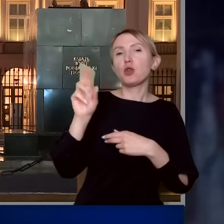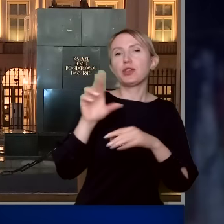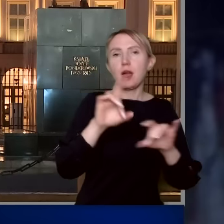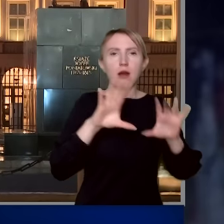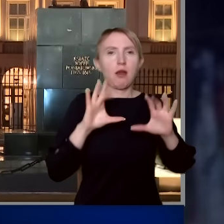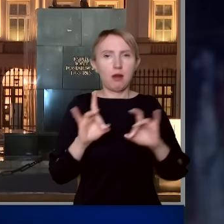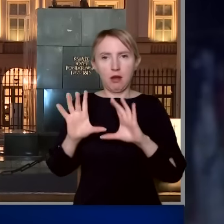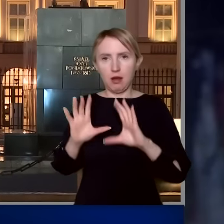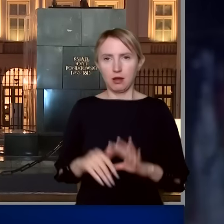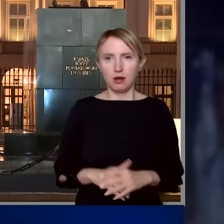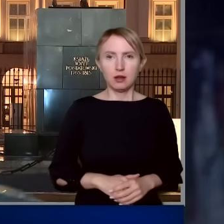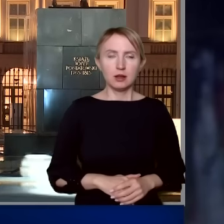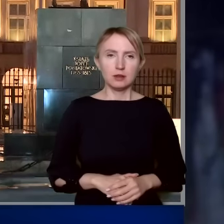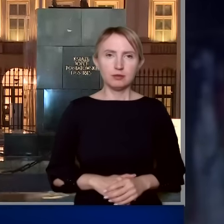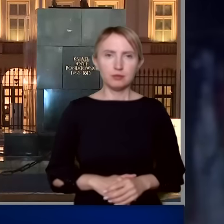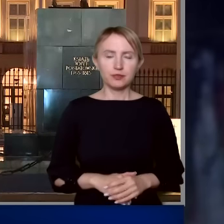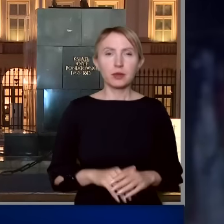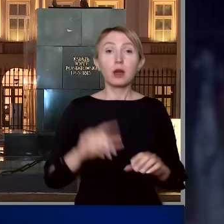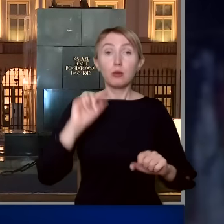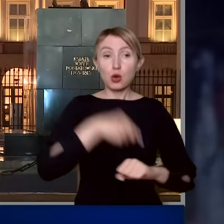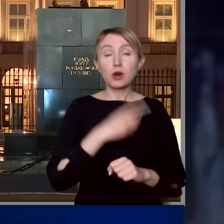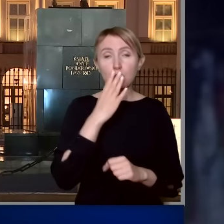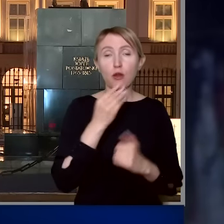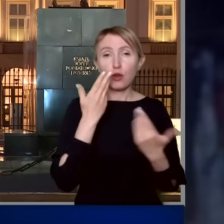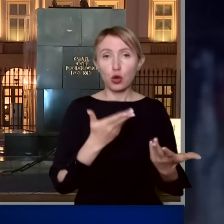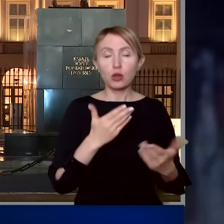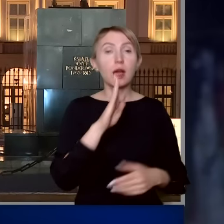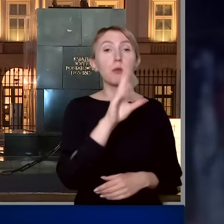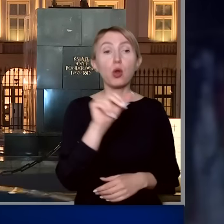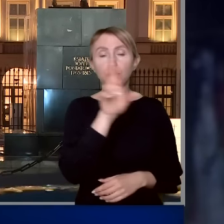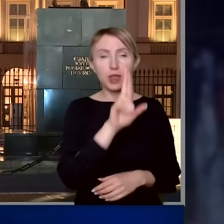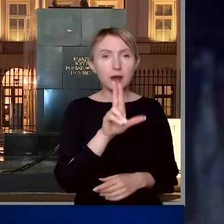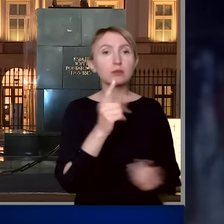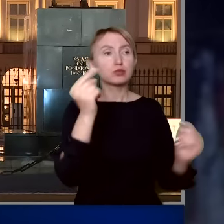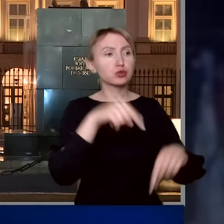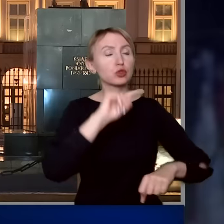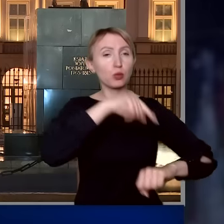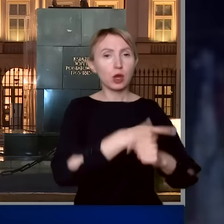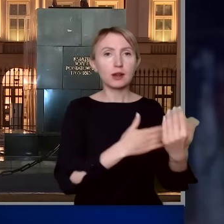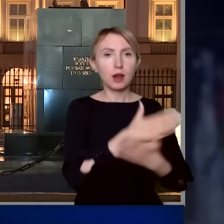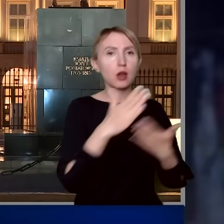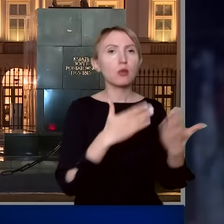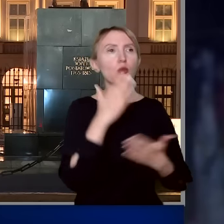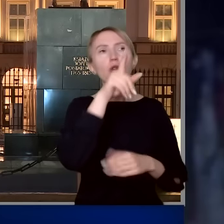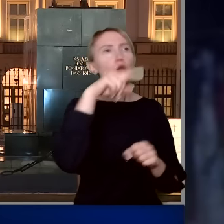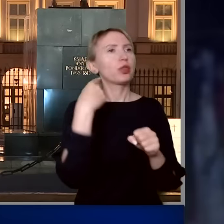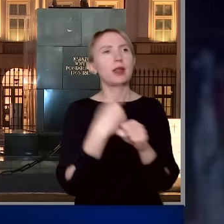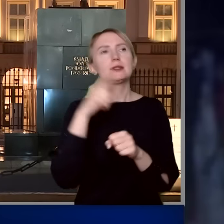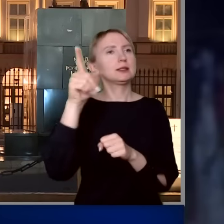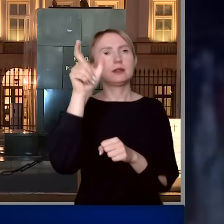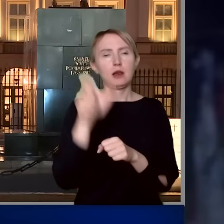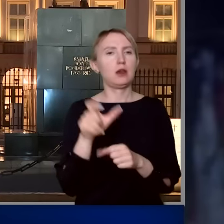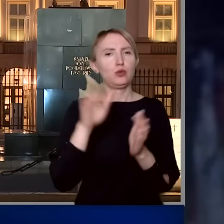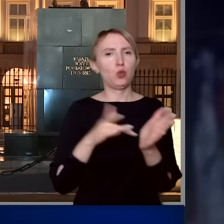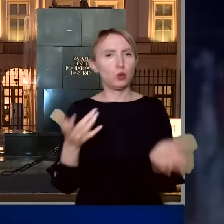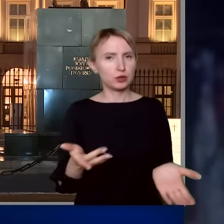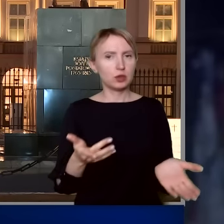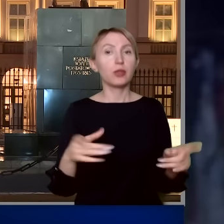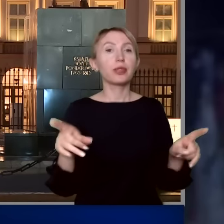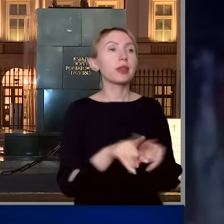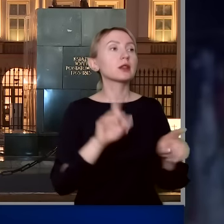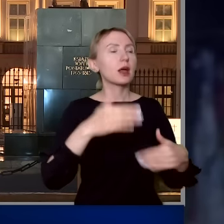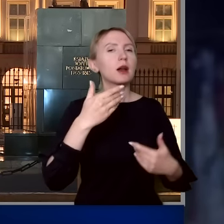Przy zamachu na prokuraturę. Tak to wyglądało. Adam Bodnar przyszedł do prokuratury krajowej, zasłonił się decyzją Donalda Tuska. W tym samym czasie, udzielając wywiadu